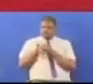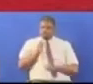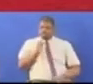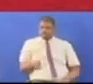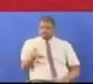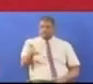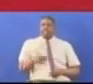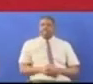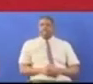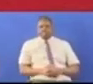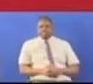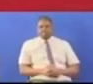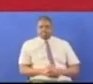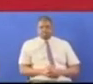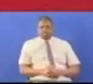speaker.